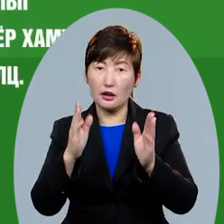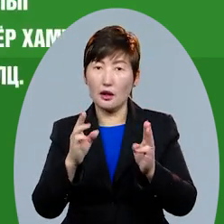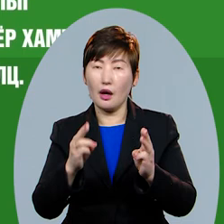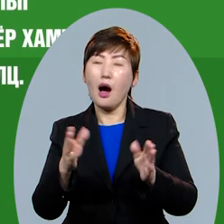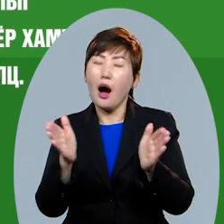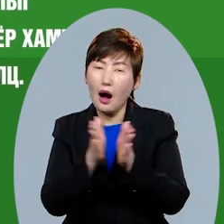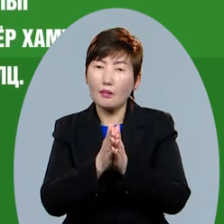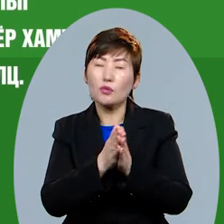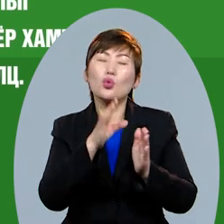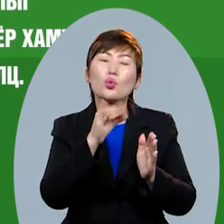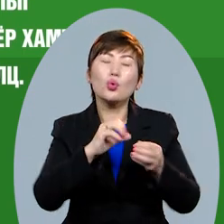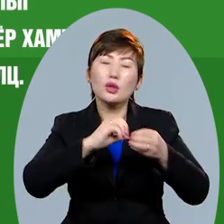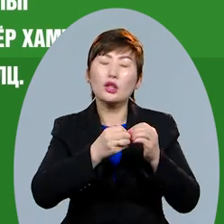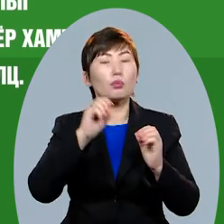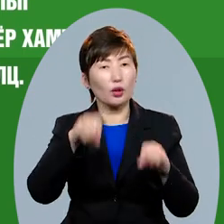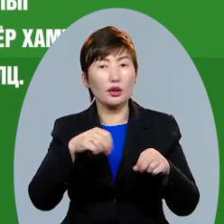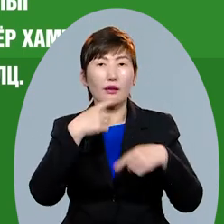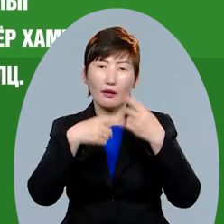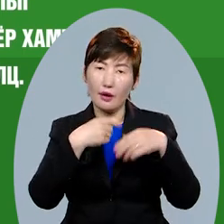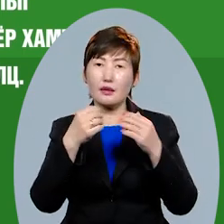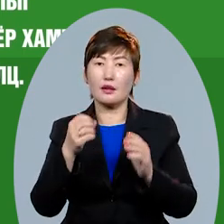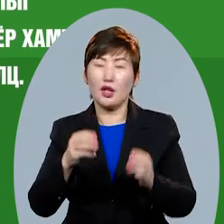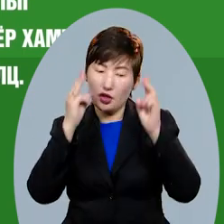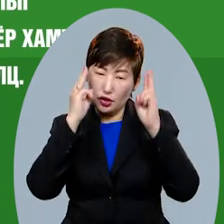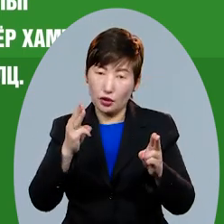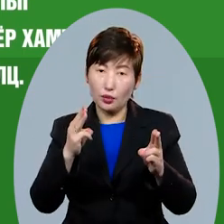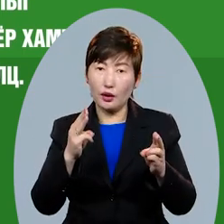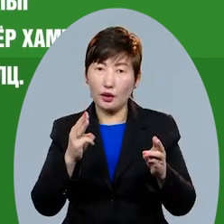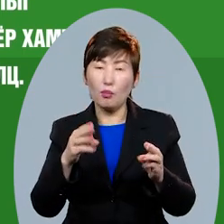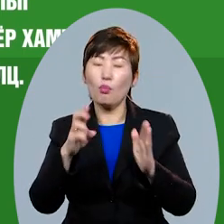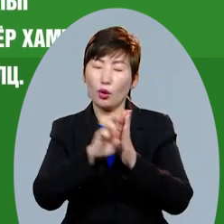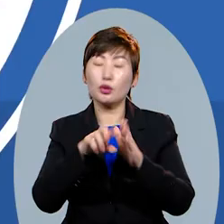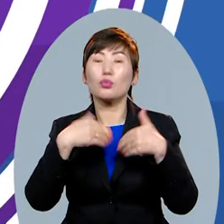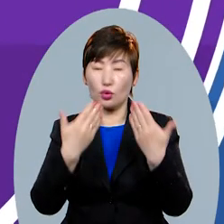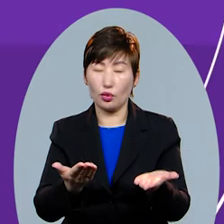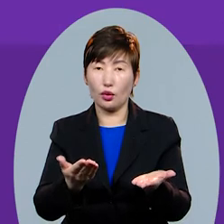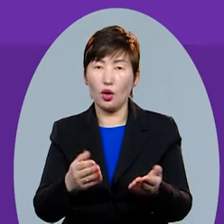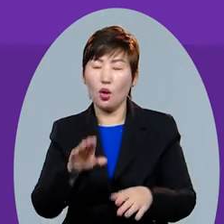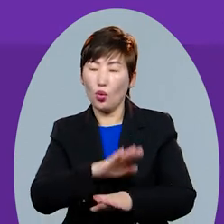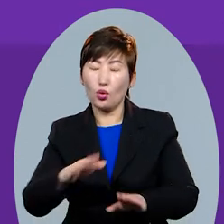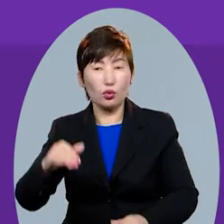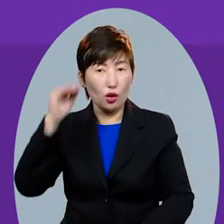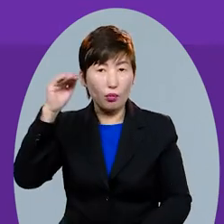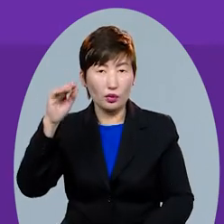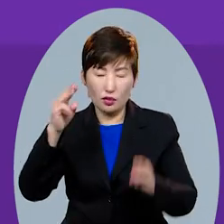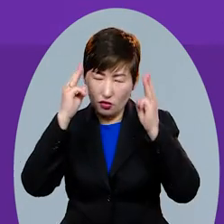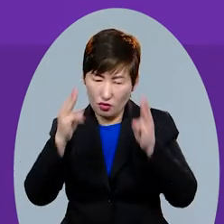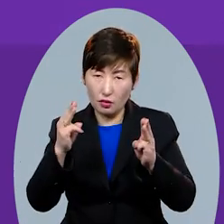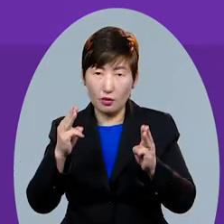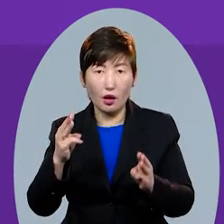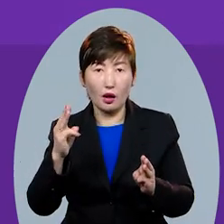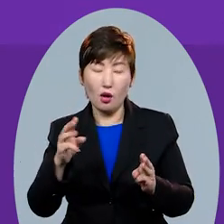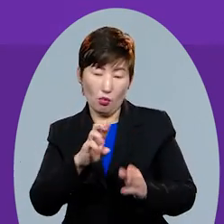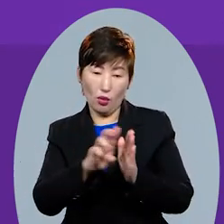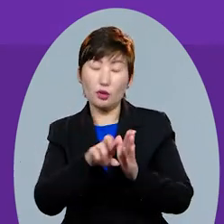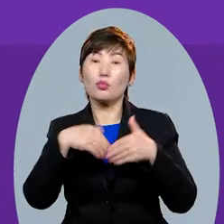ойлгуулаарай. Асуудлыг шийдвэрлэхийн тулд та хоёр хамтдаа юу хийж болох талаар ярилц. Шийдвэр гаргах боломжийг олгох. Хүүхэд чинь